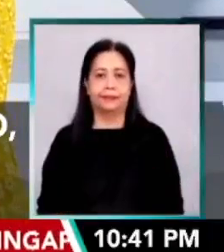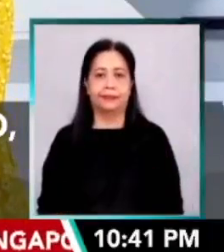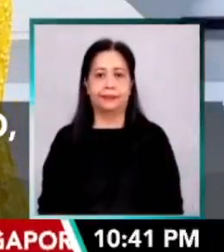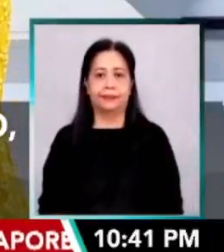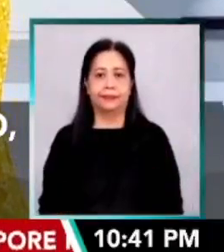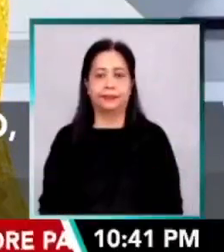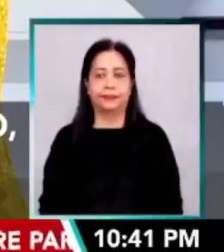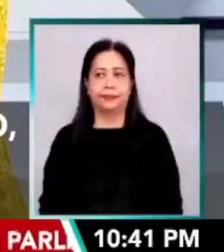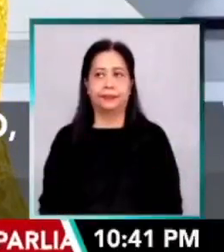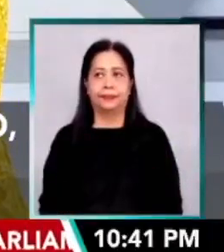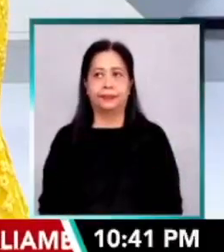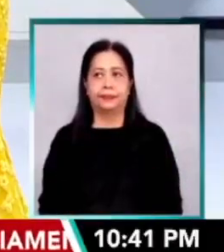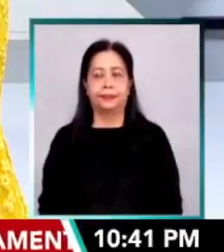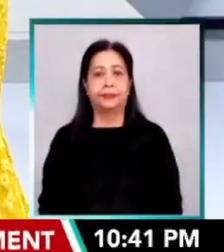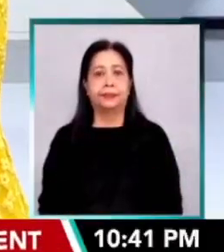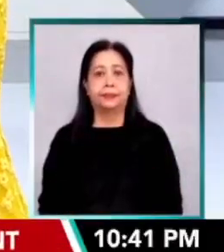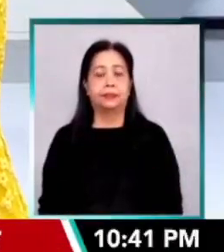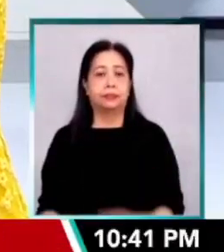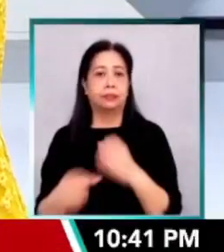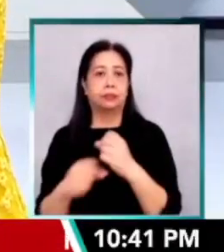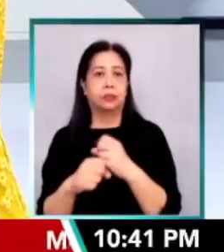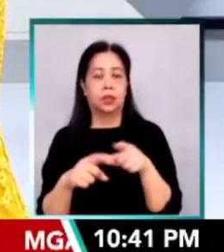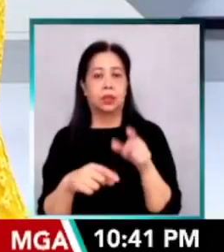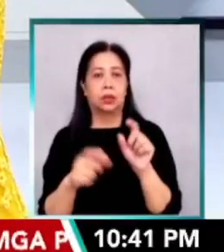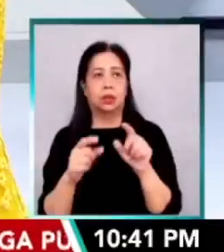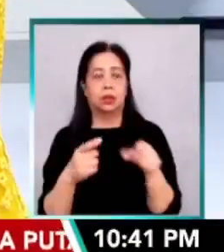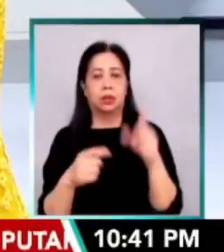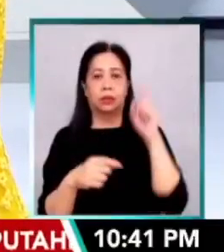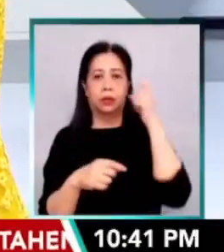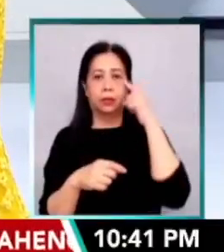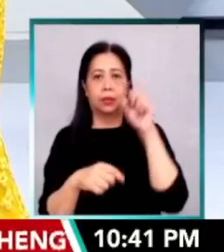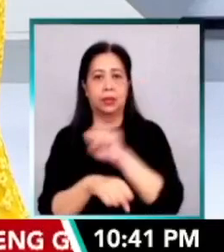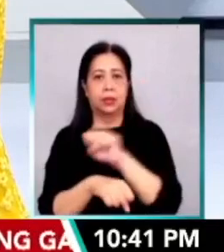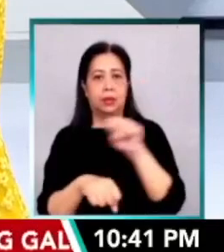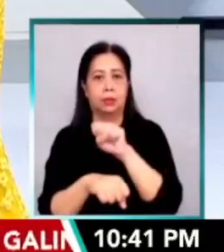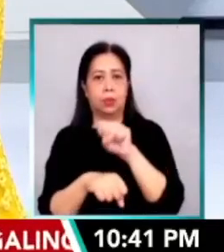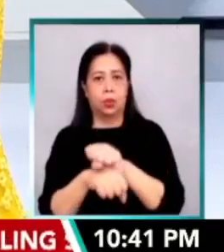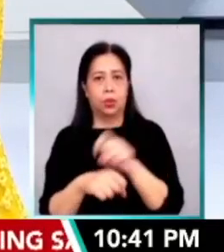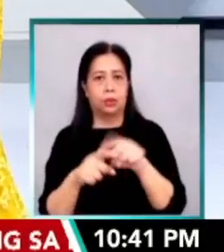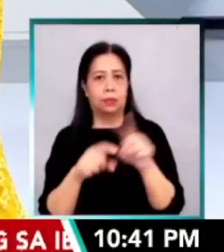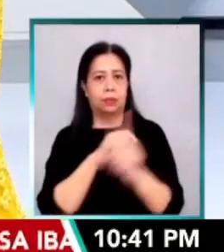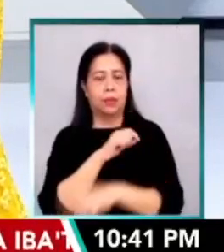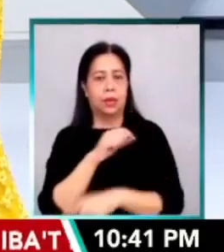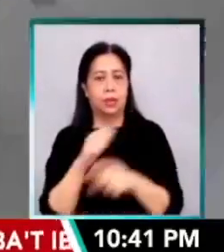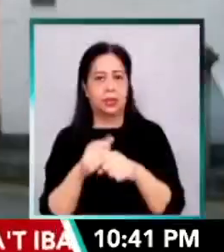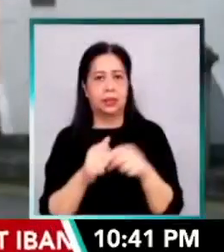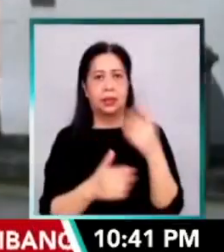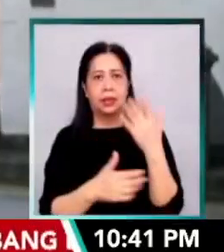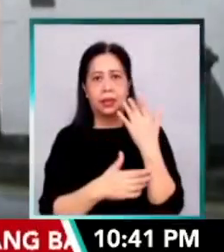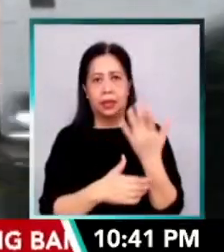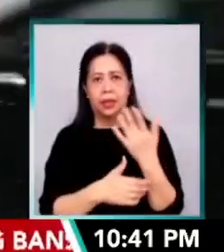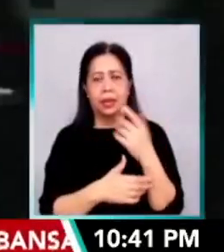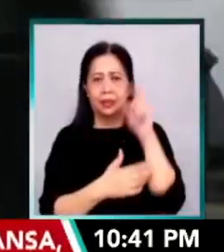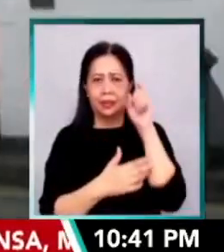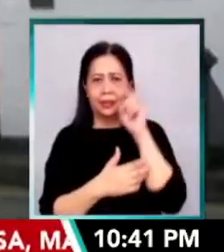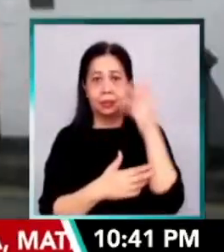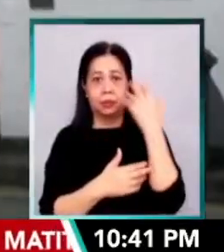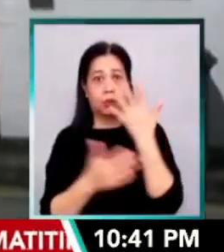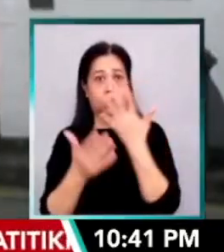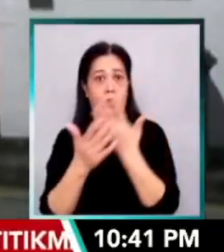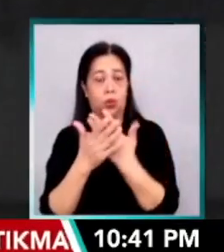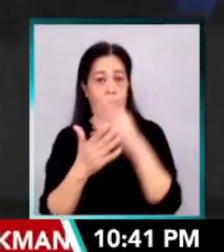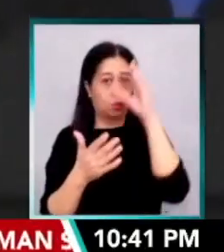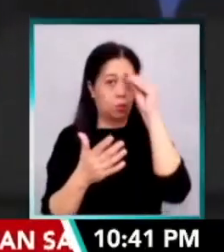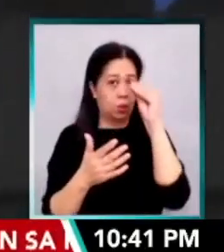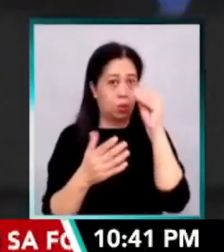Binawi na ng gobyerno ng Singapore ang isang batas na nagpaparusa sa gay sex. Noon, pwedeng makulong ang isang lalaki ng